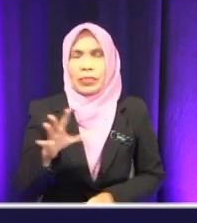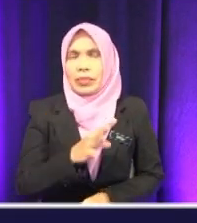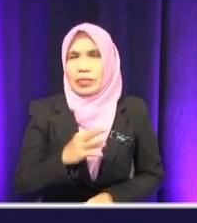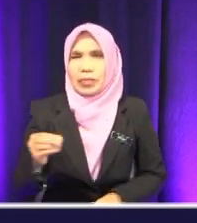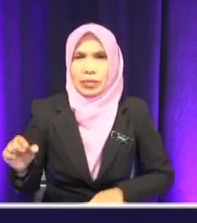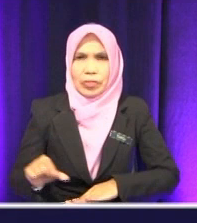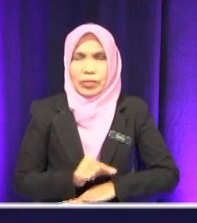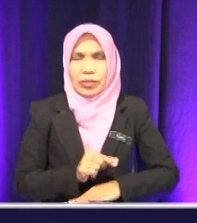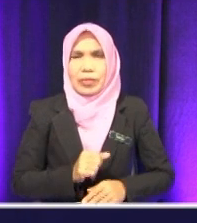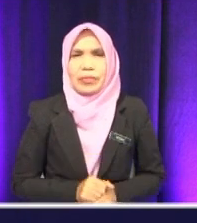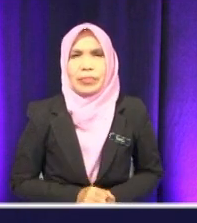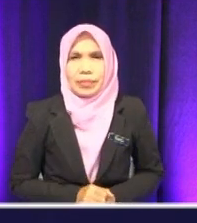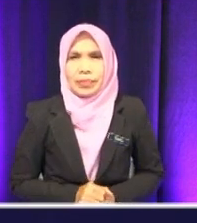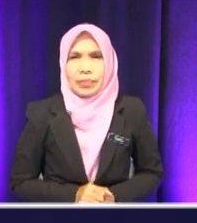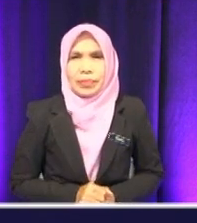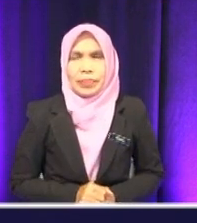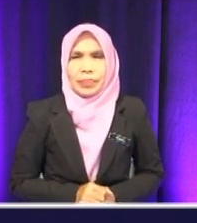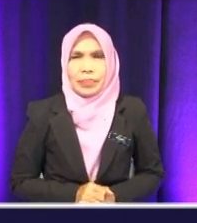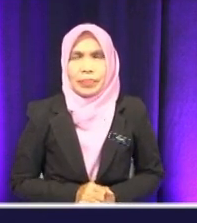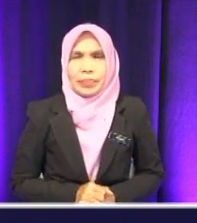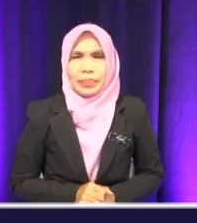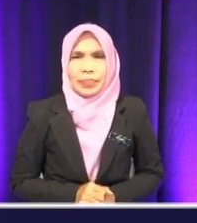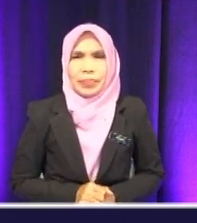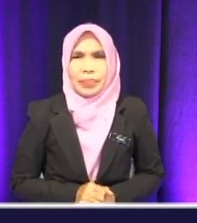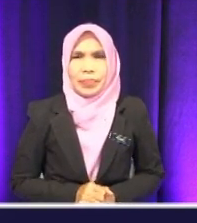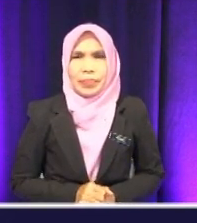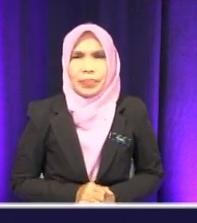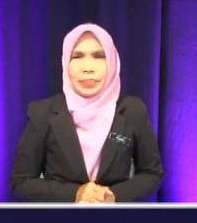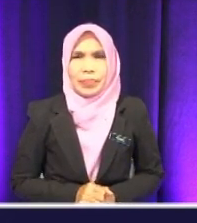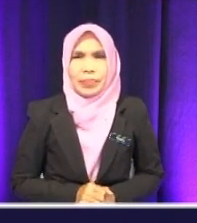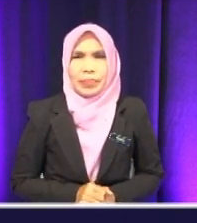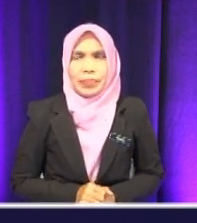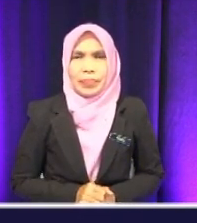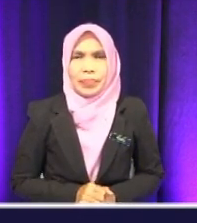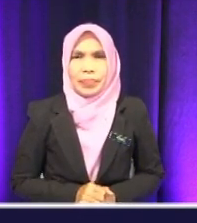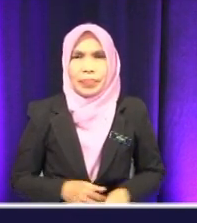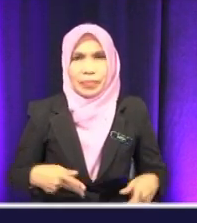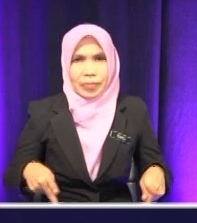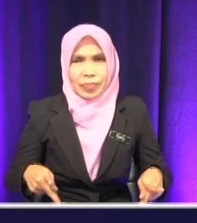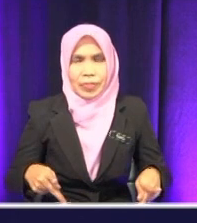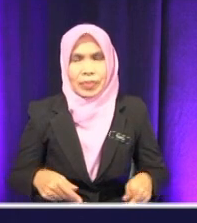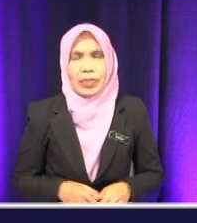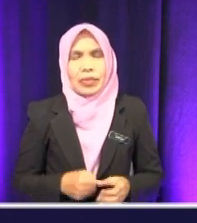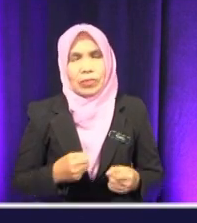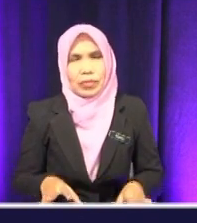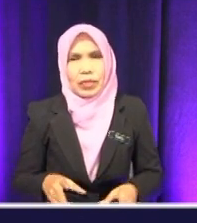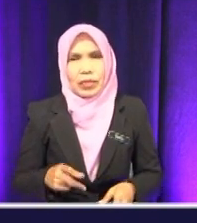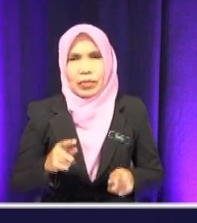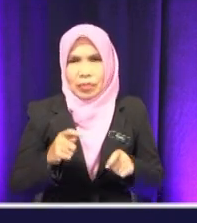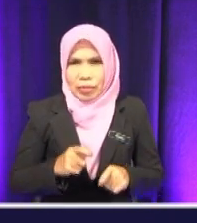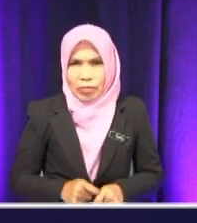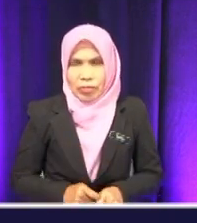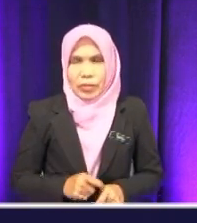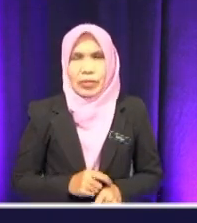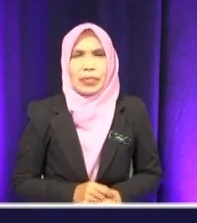formulir tersebut ke dalam kata Ali nanti Oke proses Kita tentukan bayaran tertentu